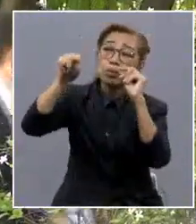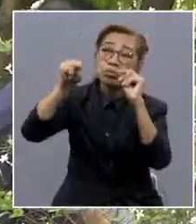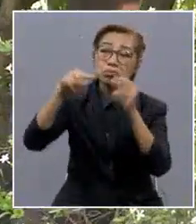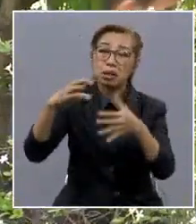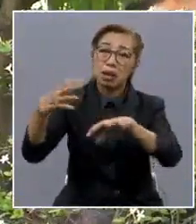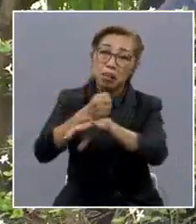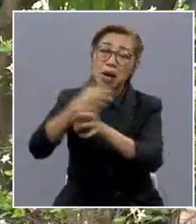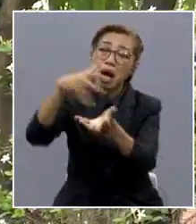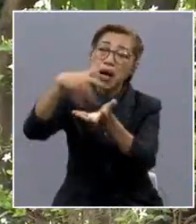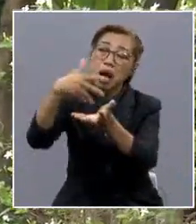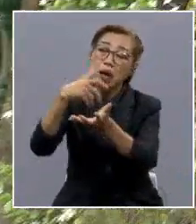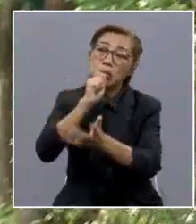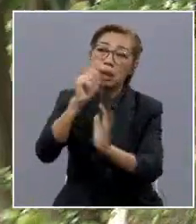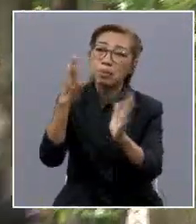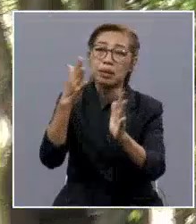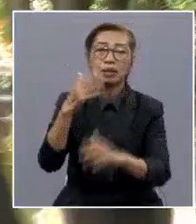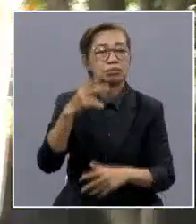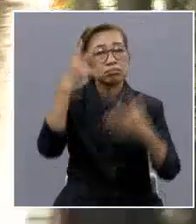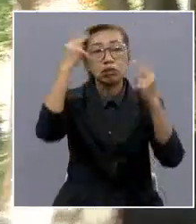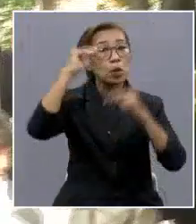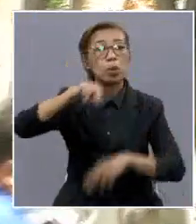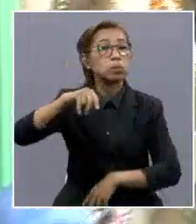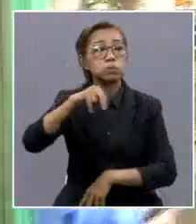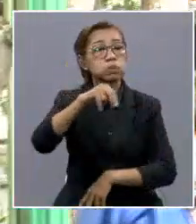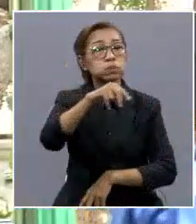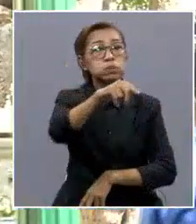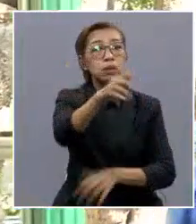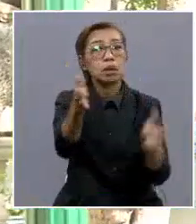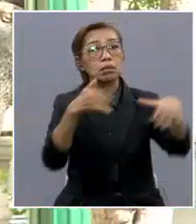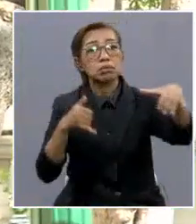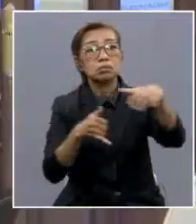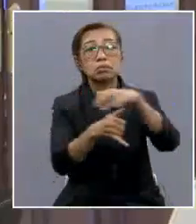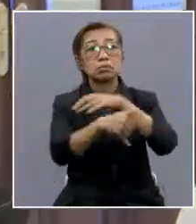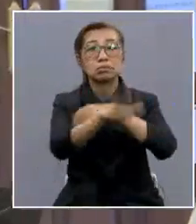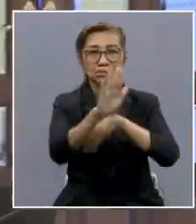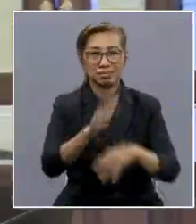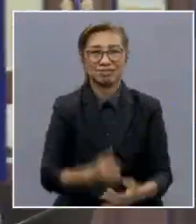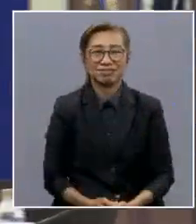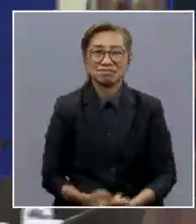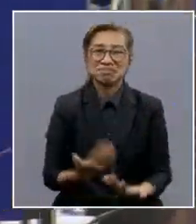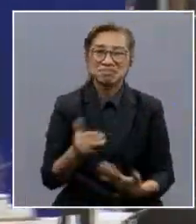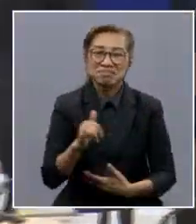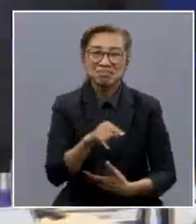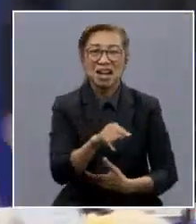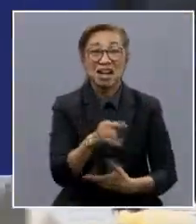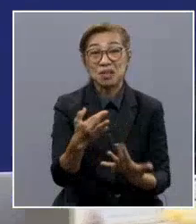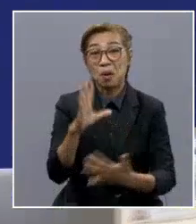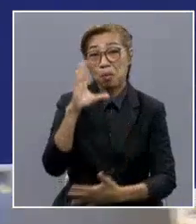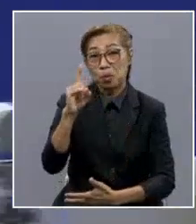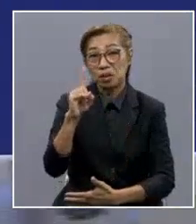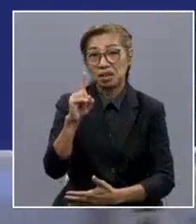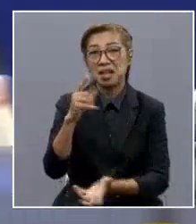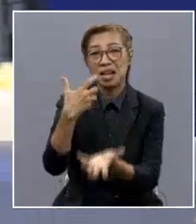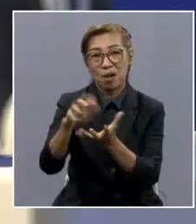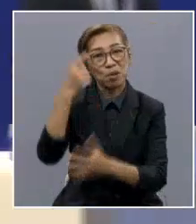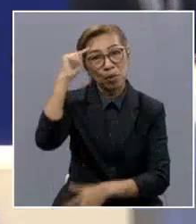ประเด็นเรื่องของการเมืองเลยหรอนายกก็ไม่ได้หยุดหันมานะเดินเข้าไปในตึกไทยคู่ฟ้าทันที ก็อาจจะให้ไปรอฟังในวันพรุ่งนี้หรือเปล่าก็ไม่ทราบ